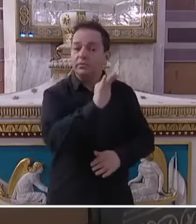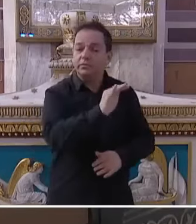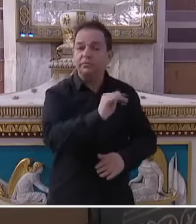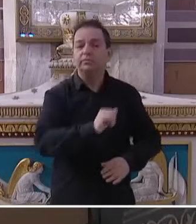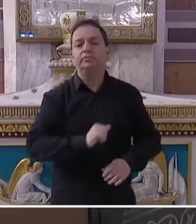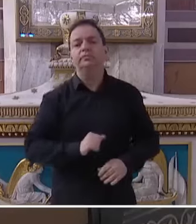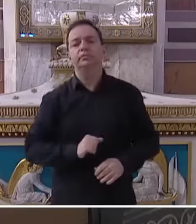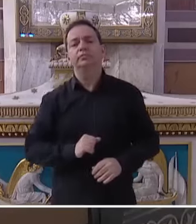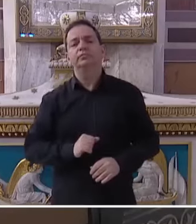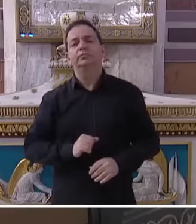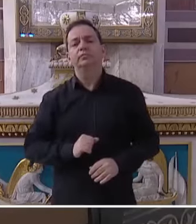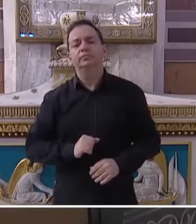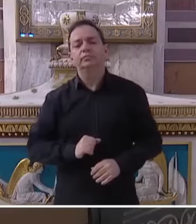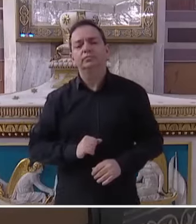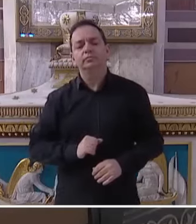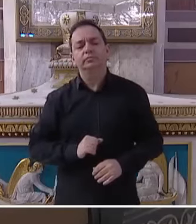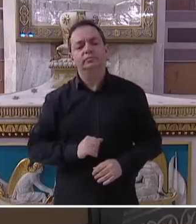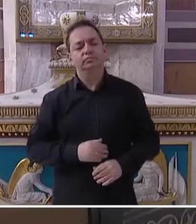λέγει περί αυτού,